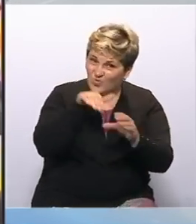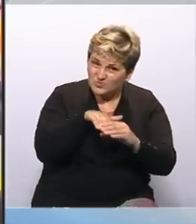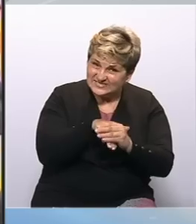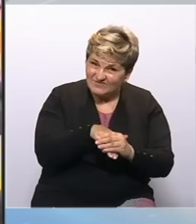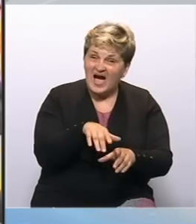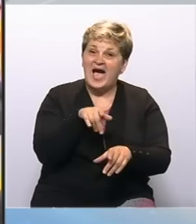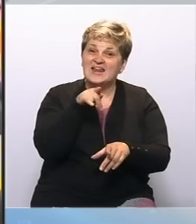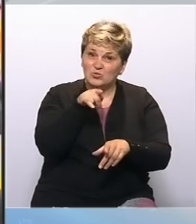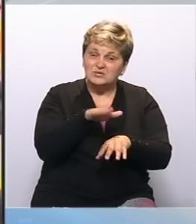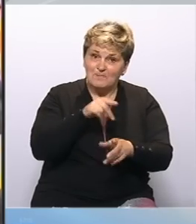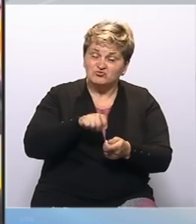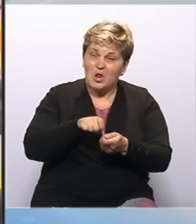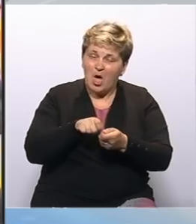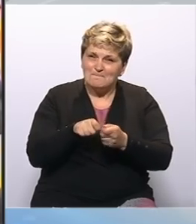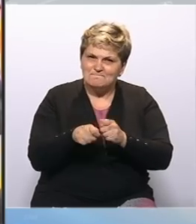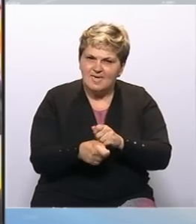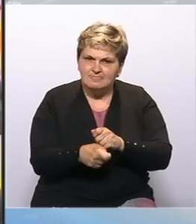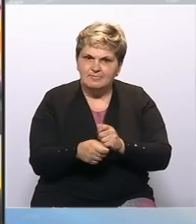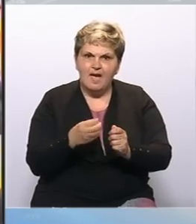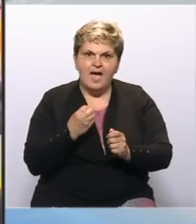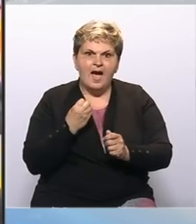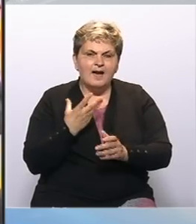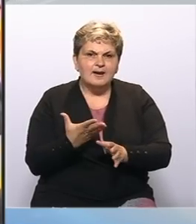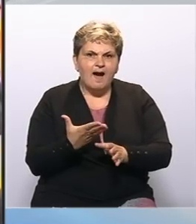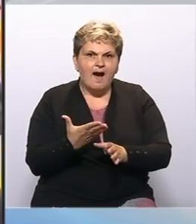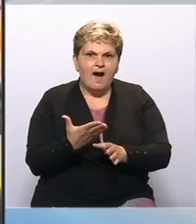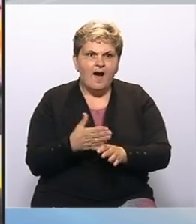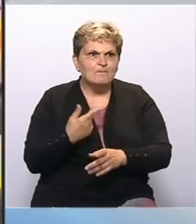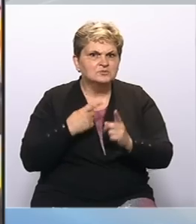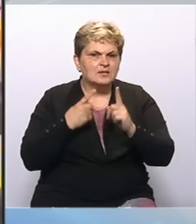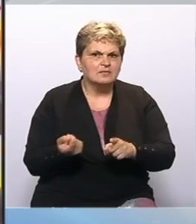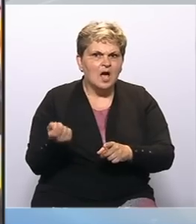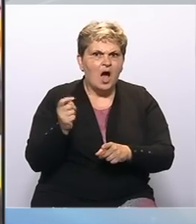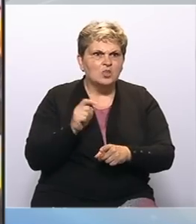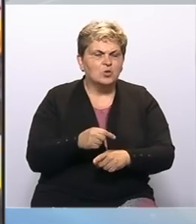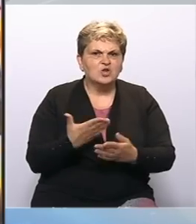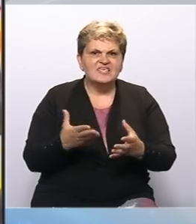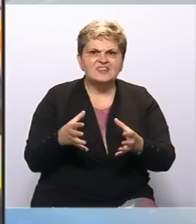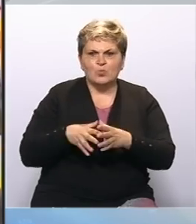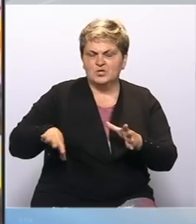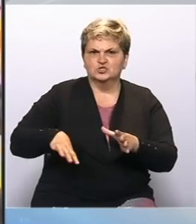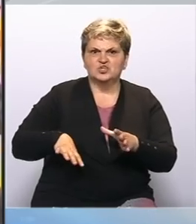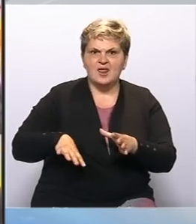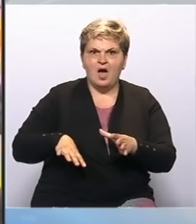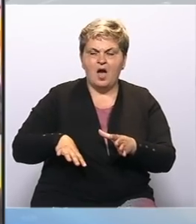to počelo mijenjati u trenutku kada je poslije znači, rata došla na scenu jedna grupa žena.